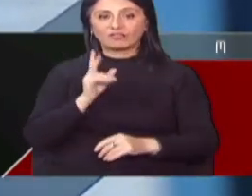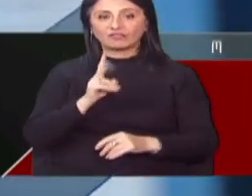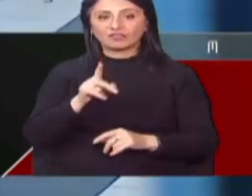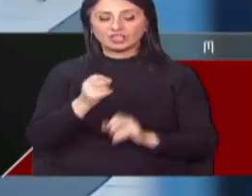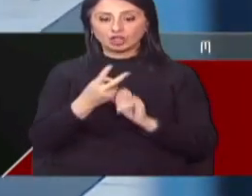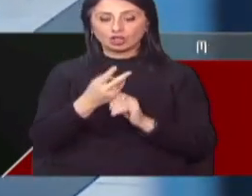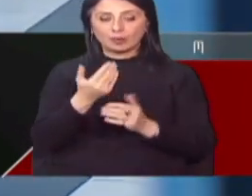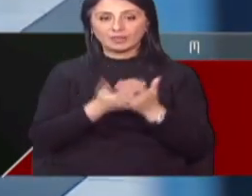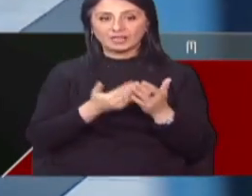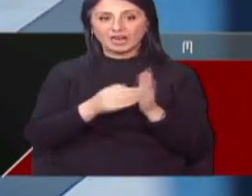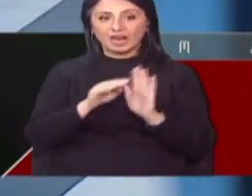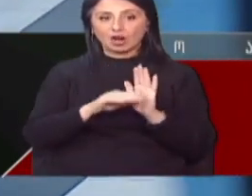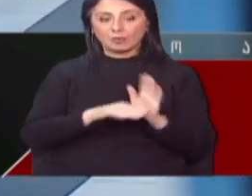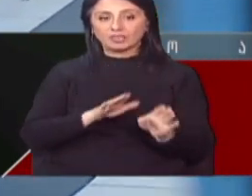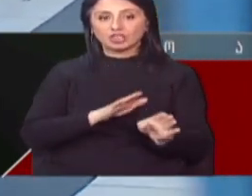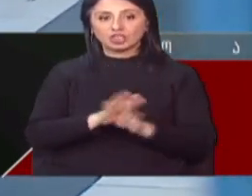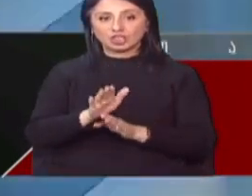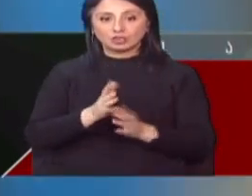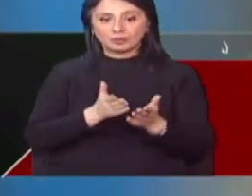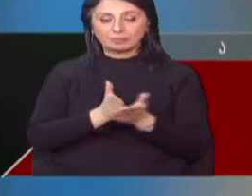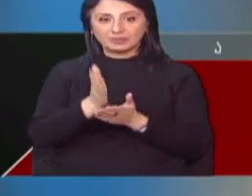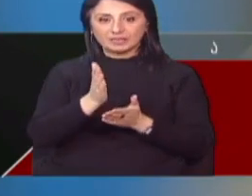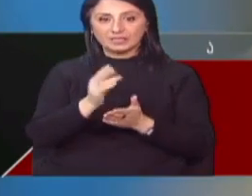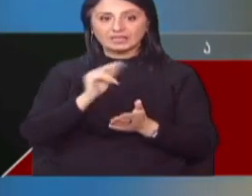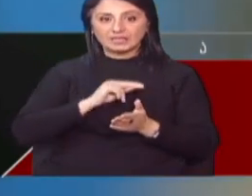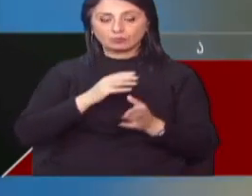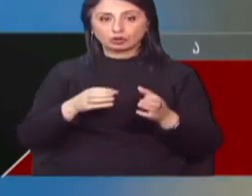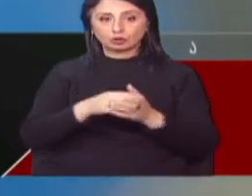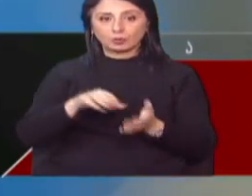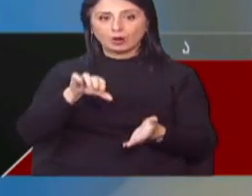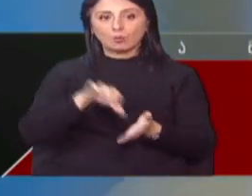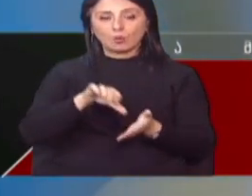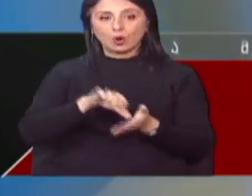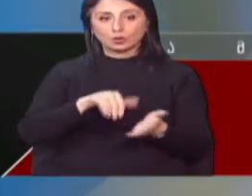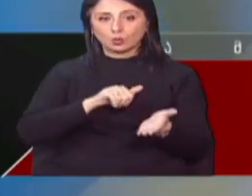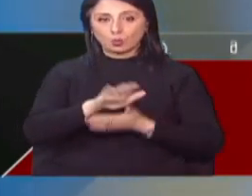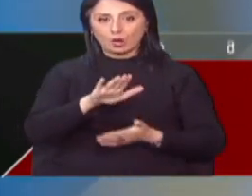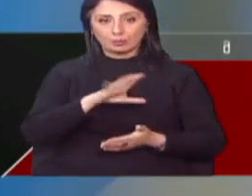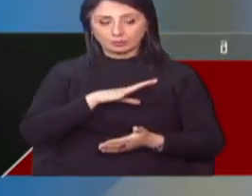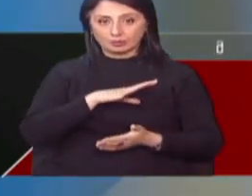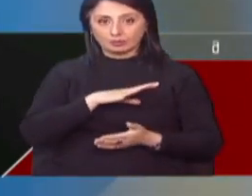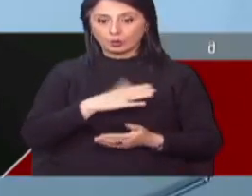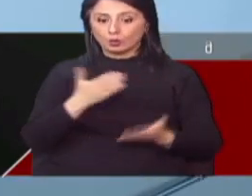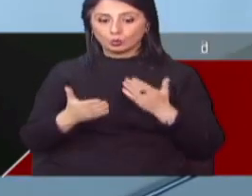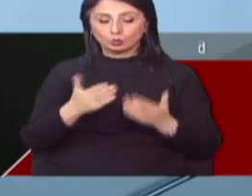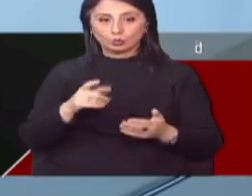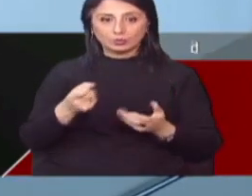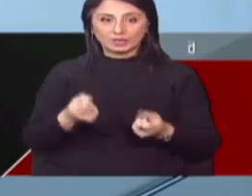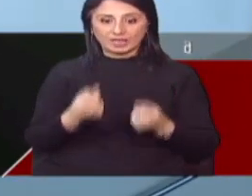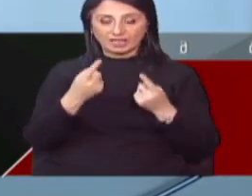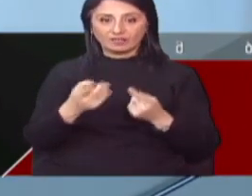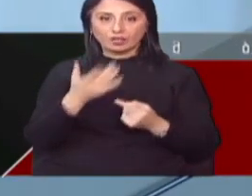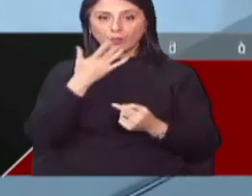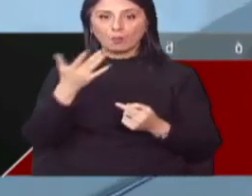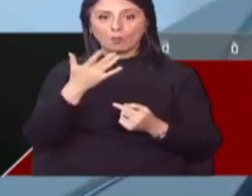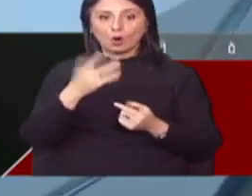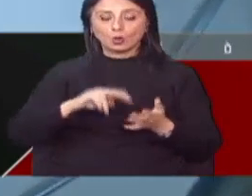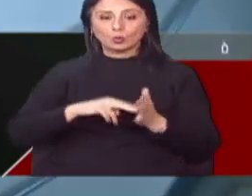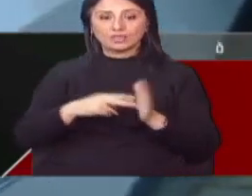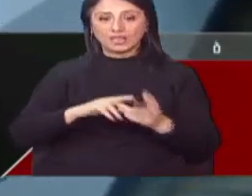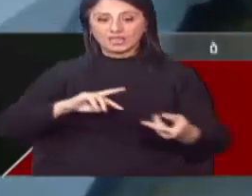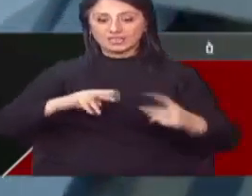romaltăți tormeti recomandații șesrule bismiznit samușaoj gupepși monățile obaze uaritkues. Tumța rogorț icoeteba isini politicuri